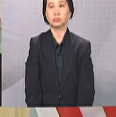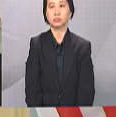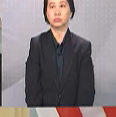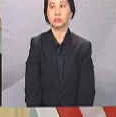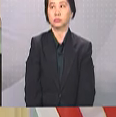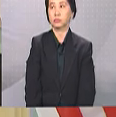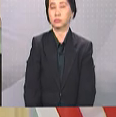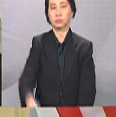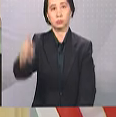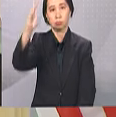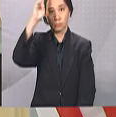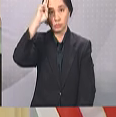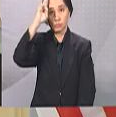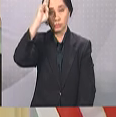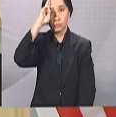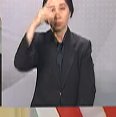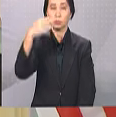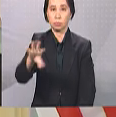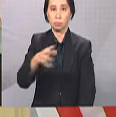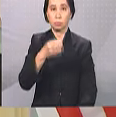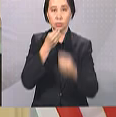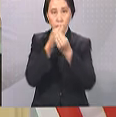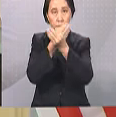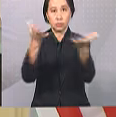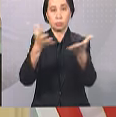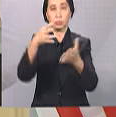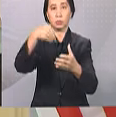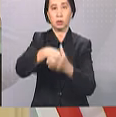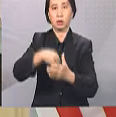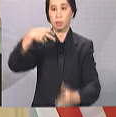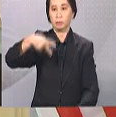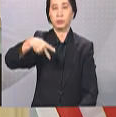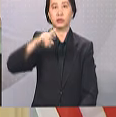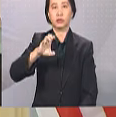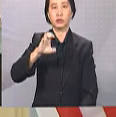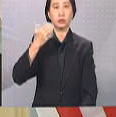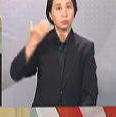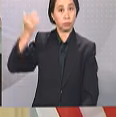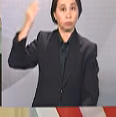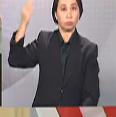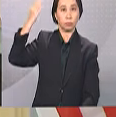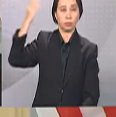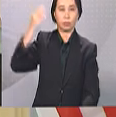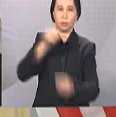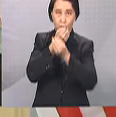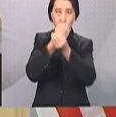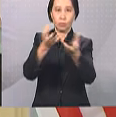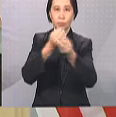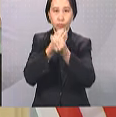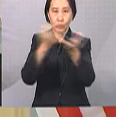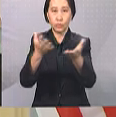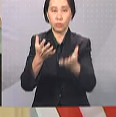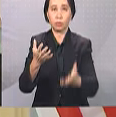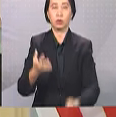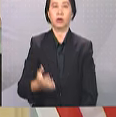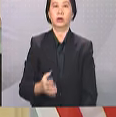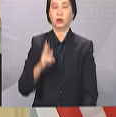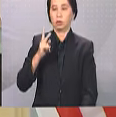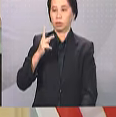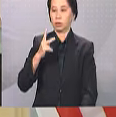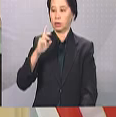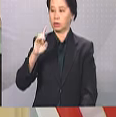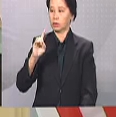Seperti yang telah pun diumumkan di dalam PC yang lepas bahawa KDN